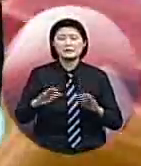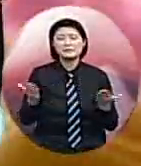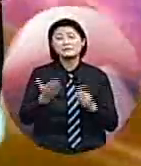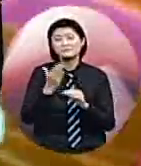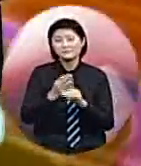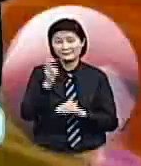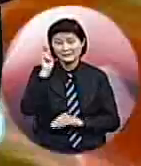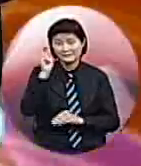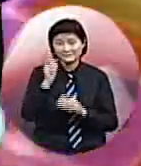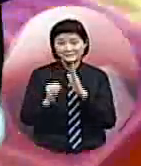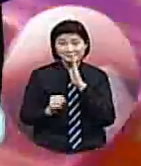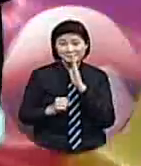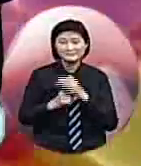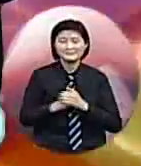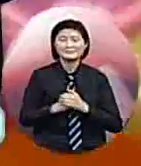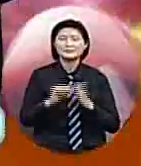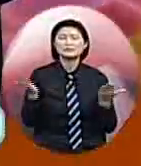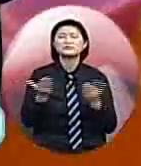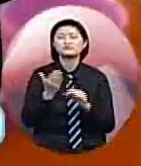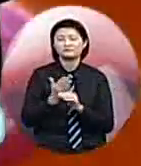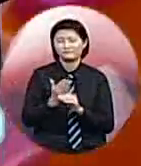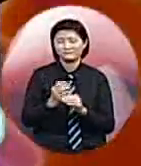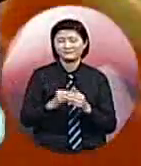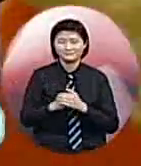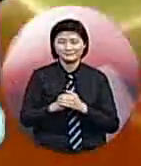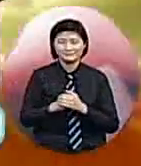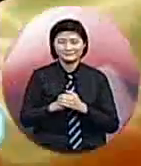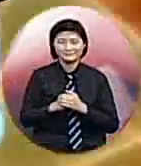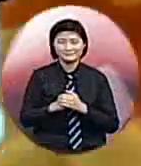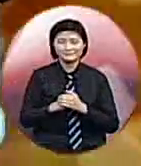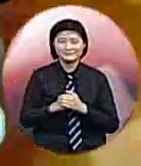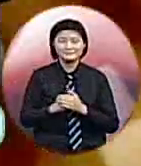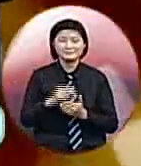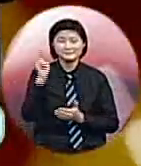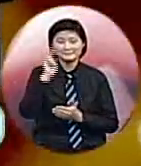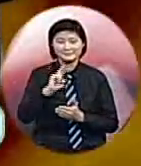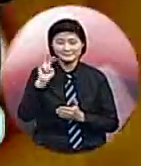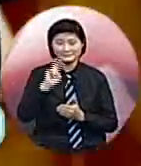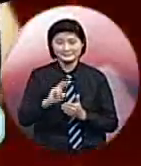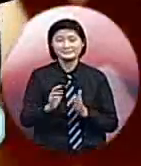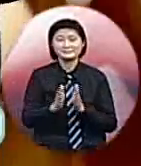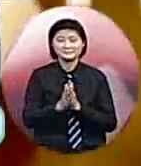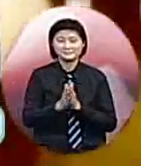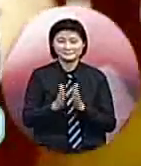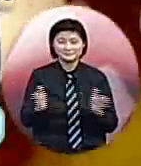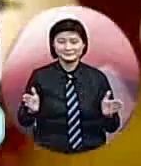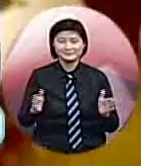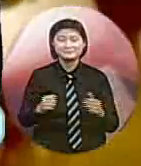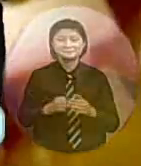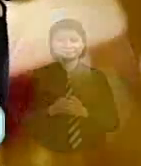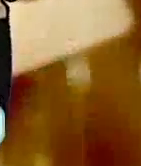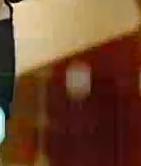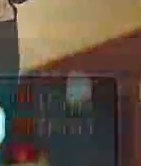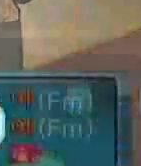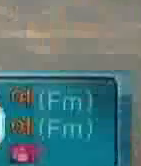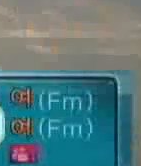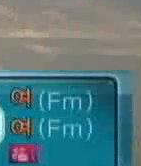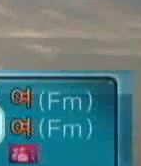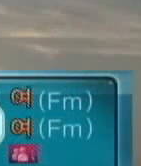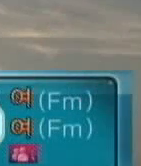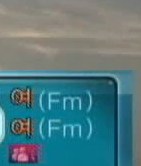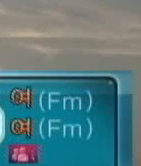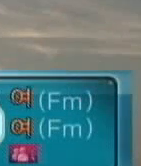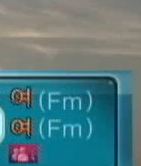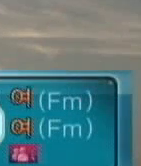아마? 네, 네. 예. 지금 일하고 있습니다. 예, 예, 네, 예. 예. 예. 자, 음악 드리겠습니다. 네. 자, 음악 갑시다.